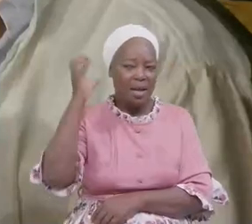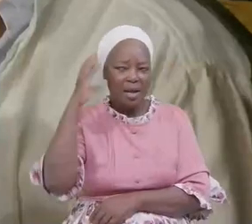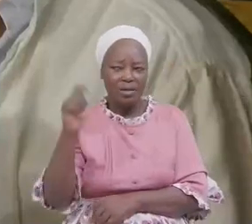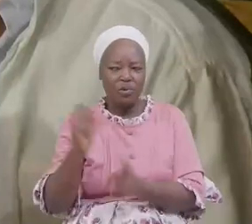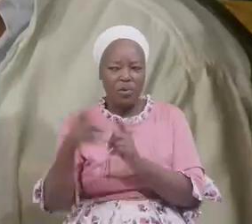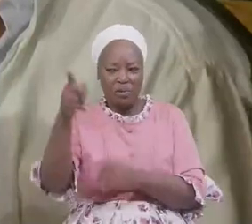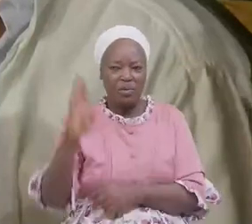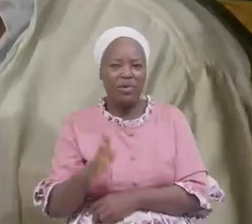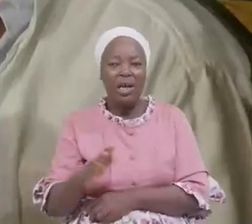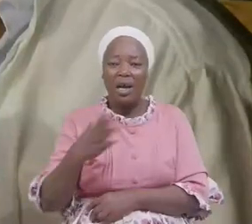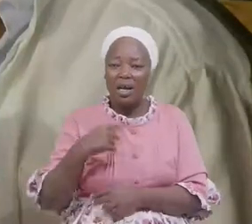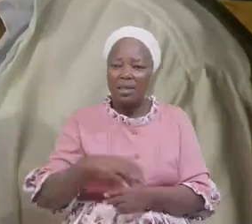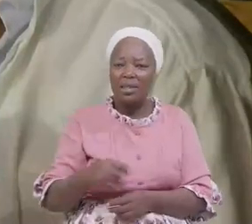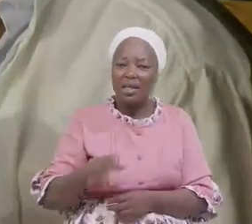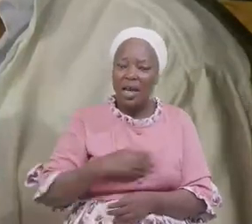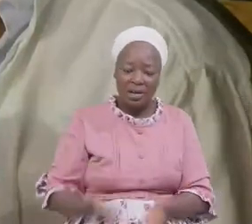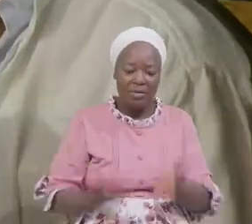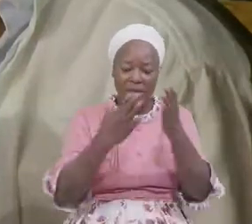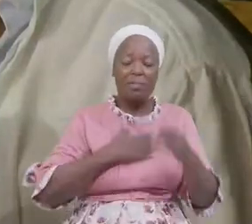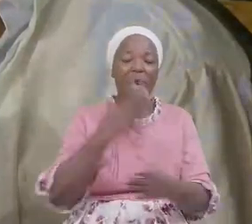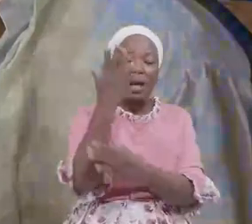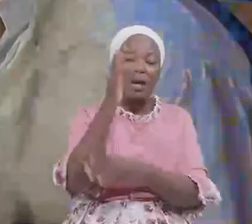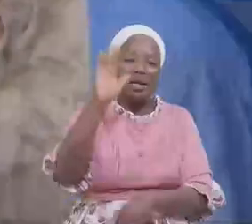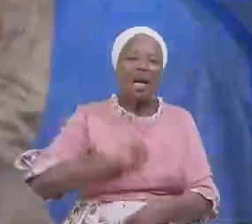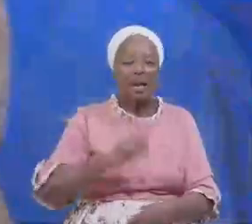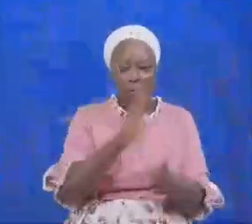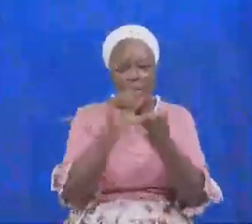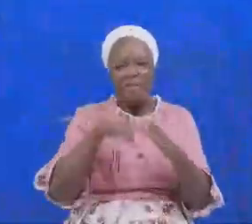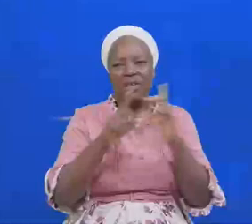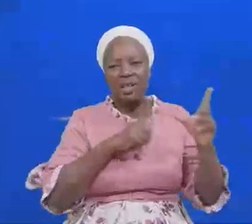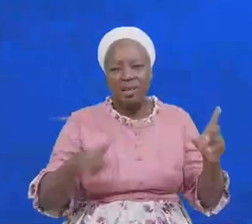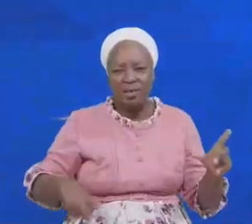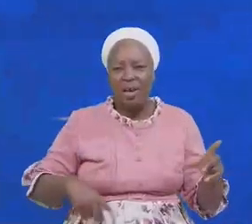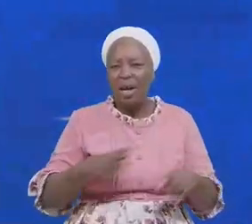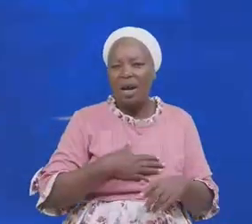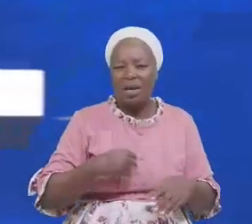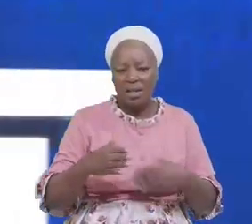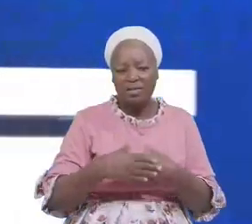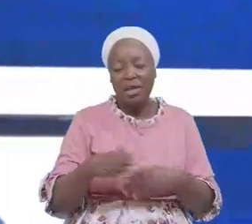Dieu, j'ai levé ma main, j'ai cru au Seigneur.